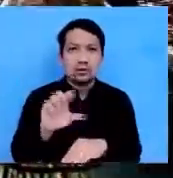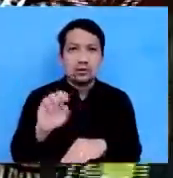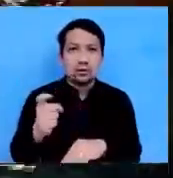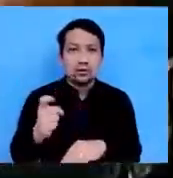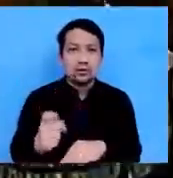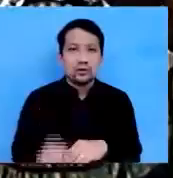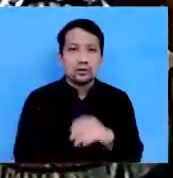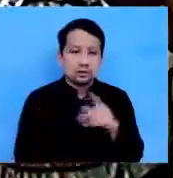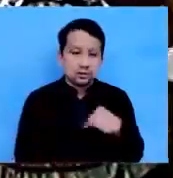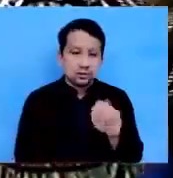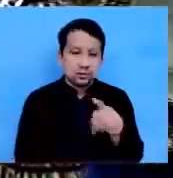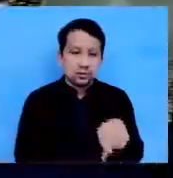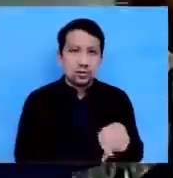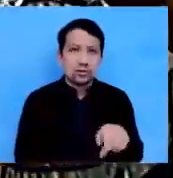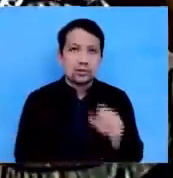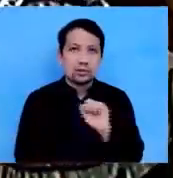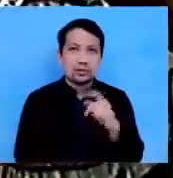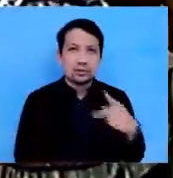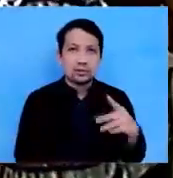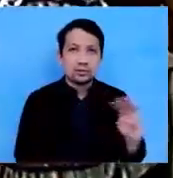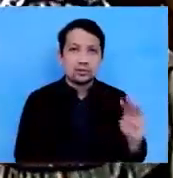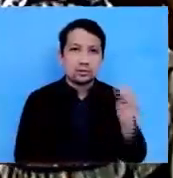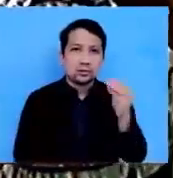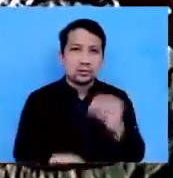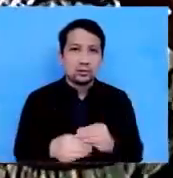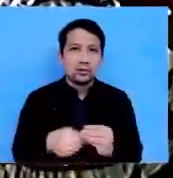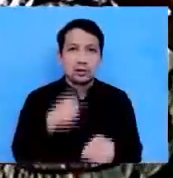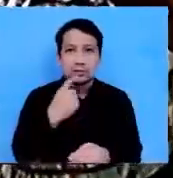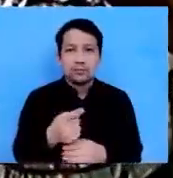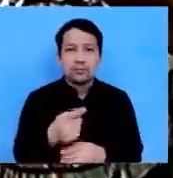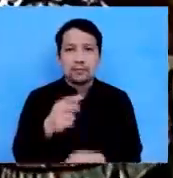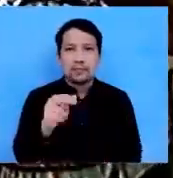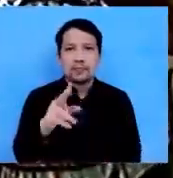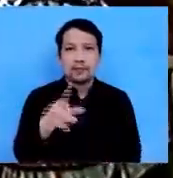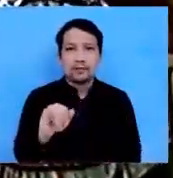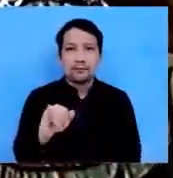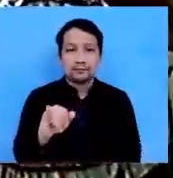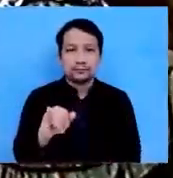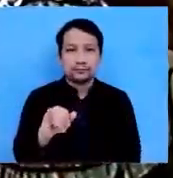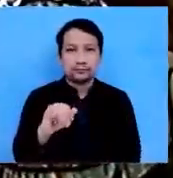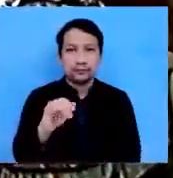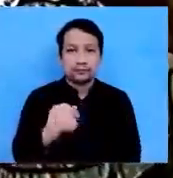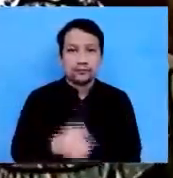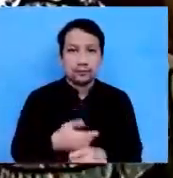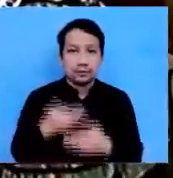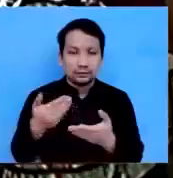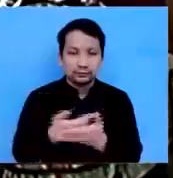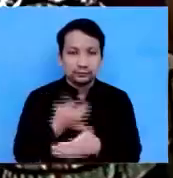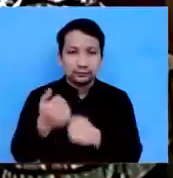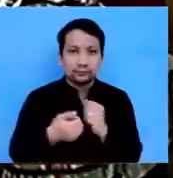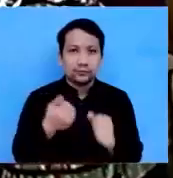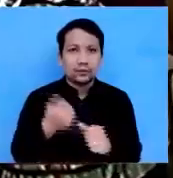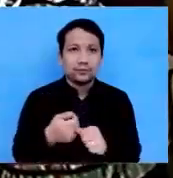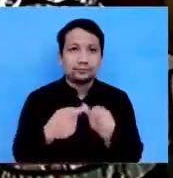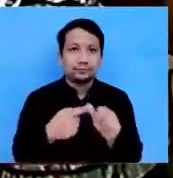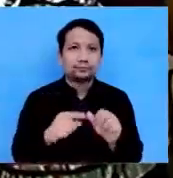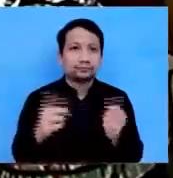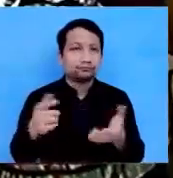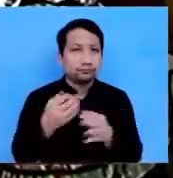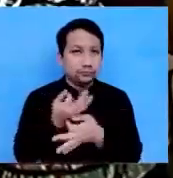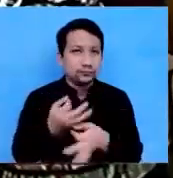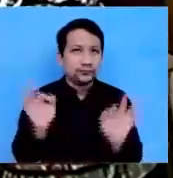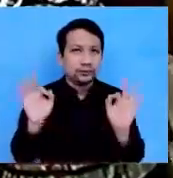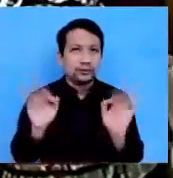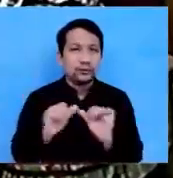T-Plex, Skyway System at NAIA Expressway sa araw ng Pasko at New Year. So ibig sabihin po niyan, walang bayad ang toll fee